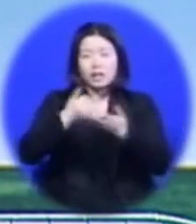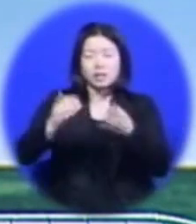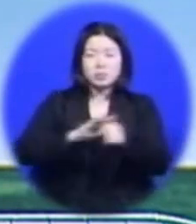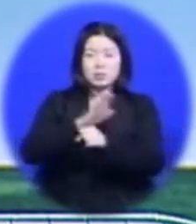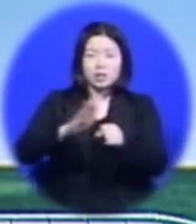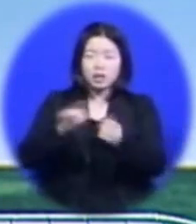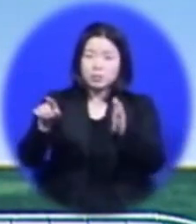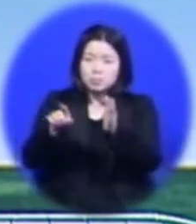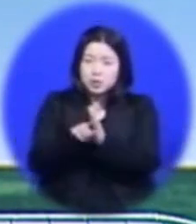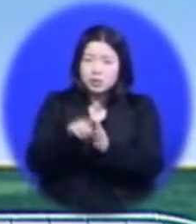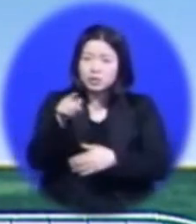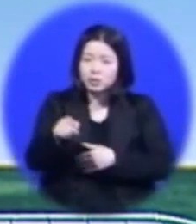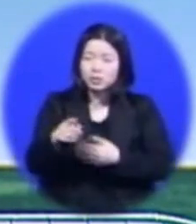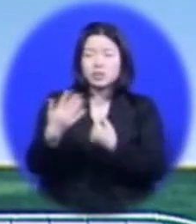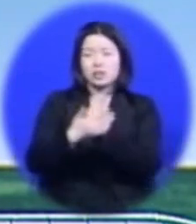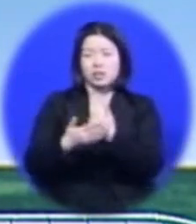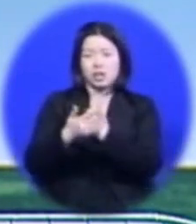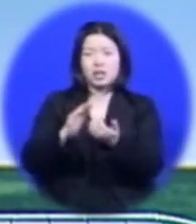그러면